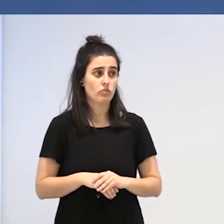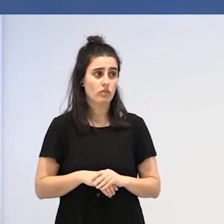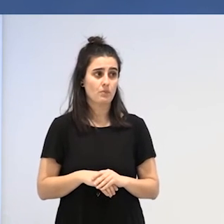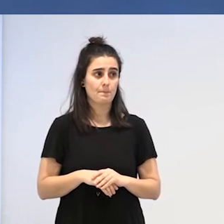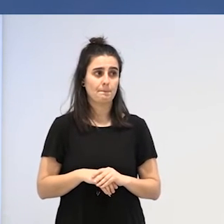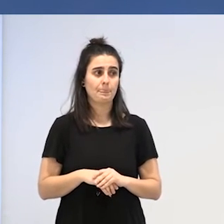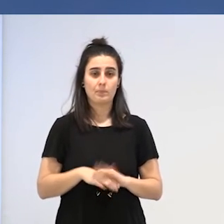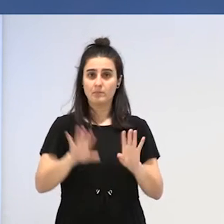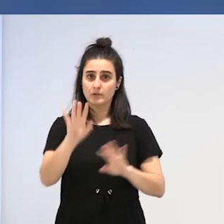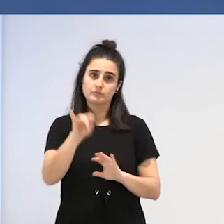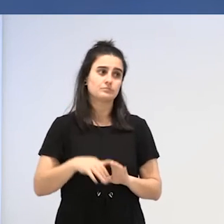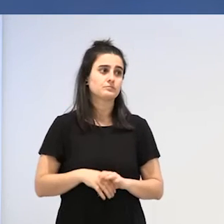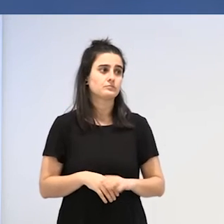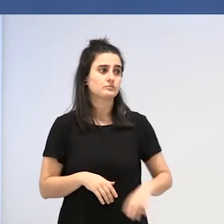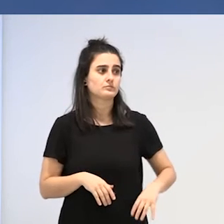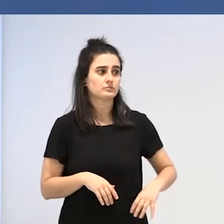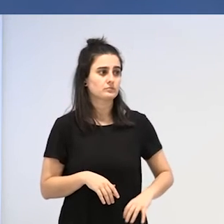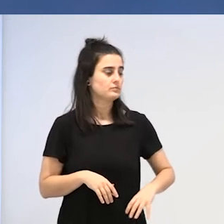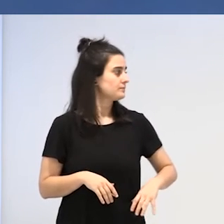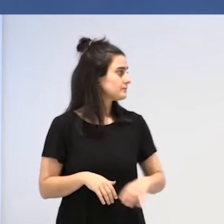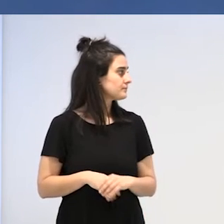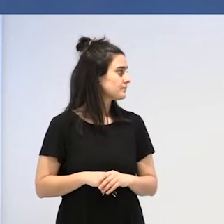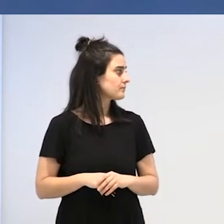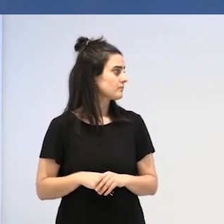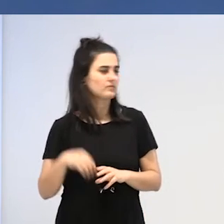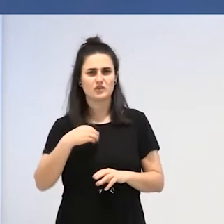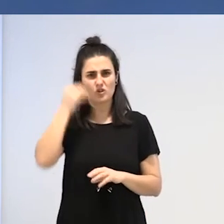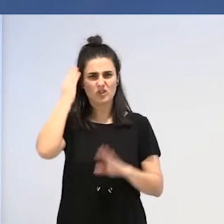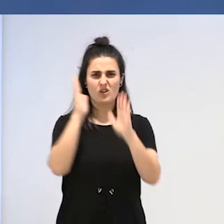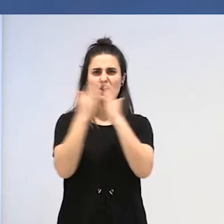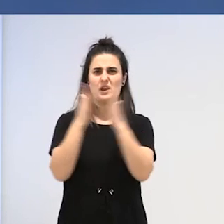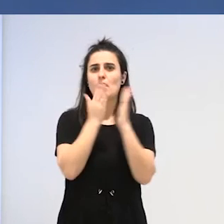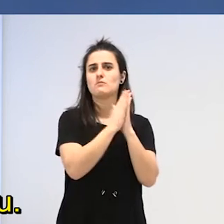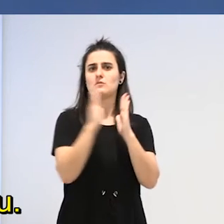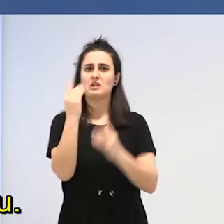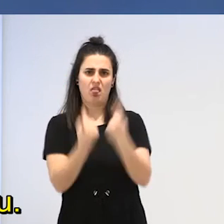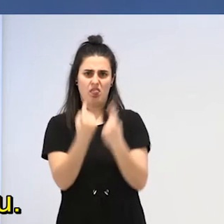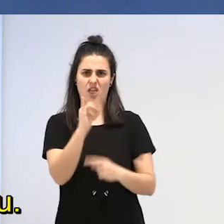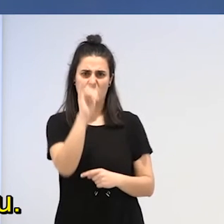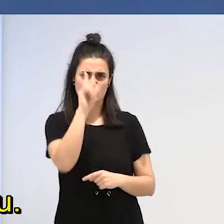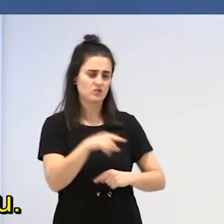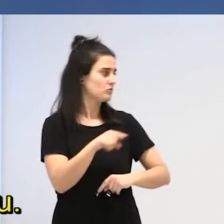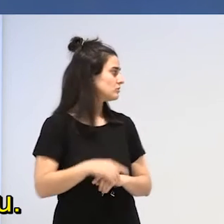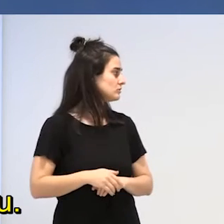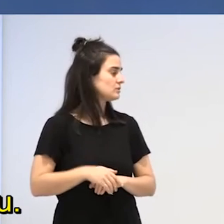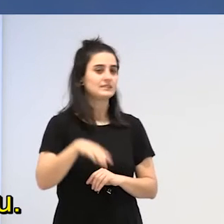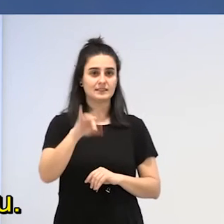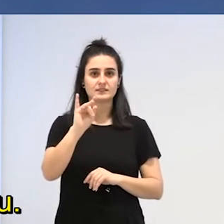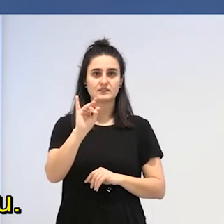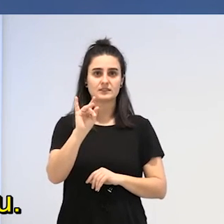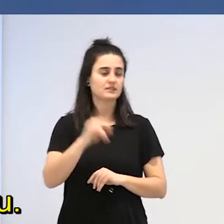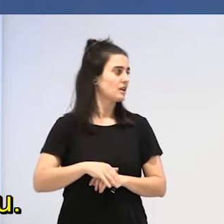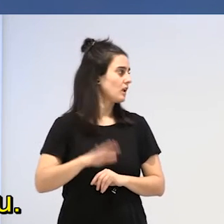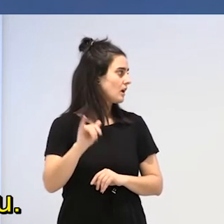bai, Holanda. Baina, pare bat egongo dira liburutegian, ez da? Bai, ekarri ditu berak,